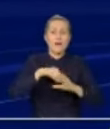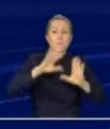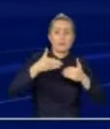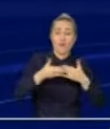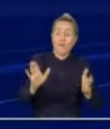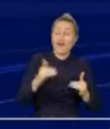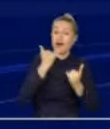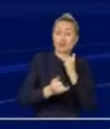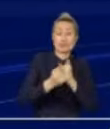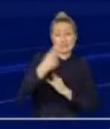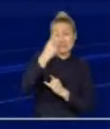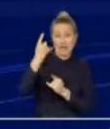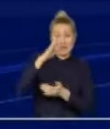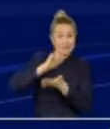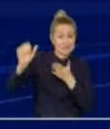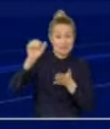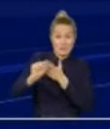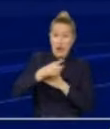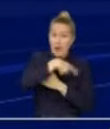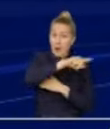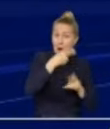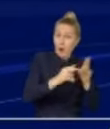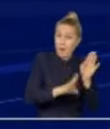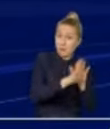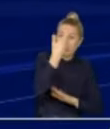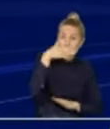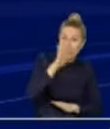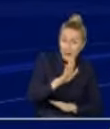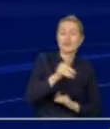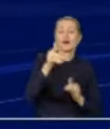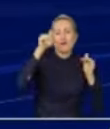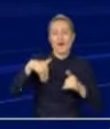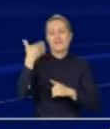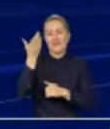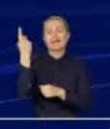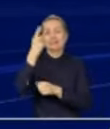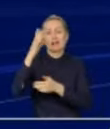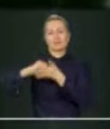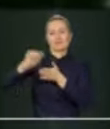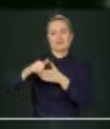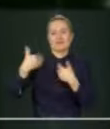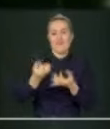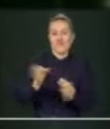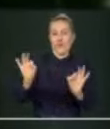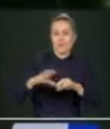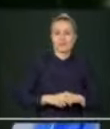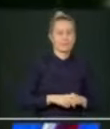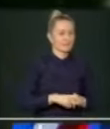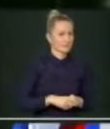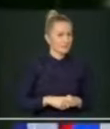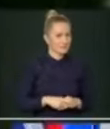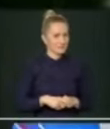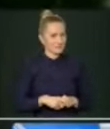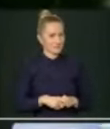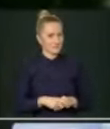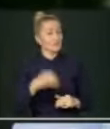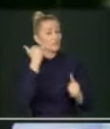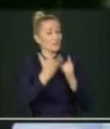nie spowoduje gwałtownego wzrostu zachorowań, jest szansa na dalsze odmrażanie gospodarki. Jeżeli by się okazało, że mamy